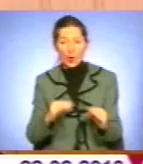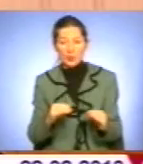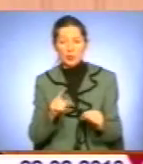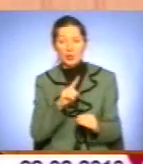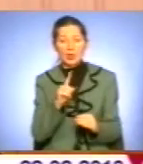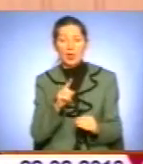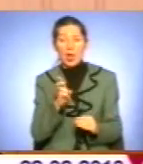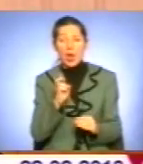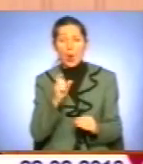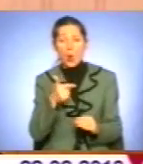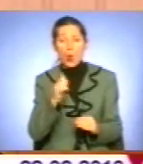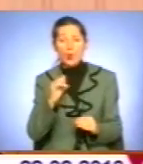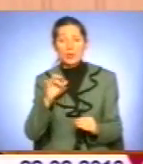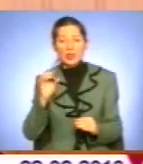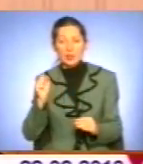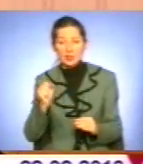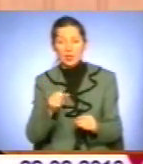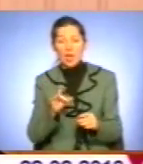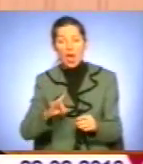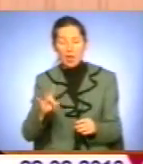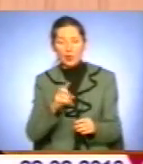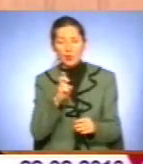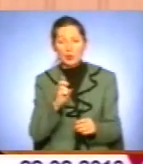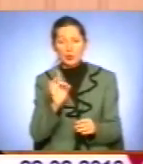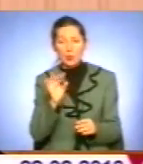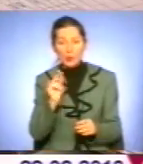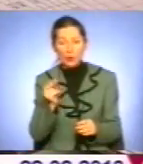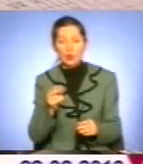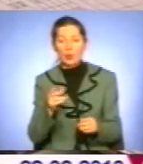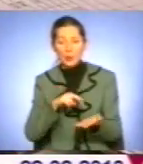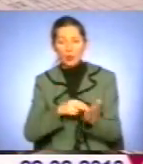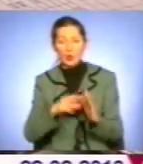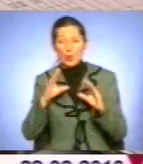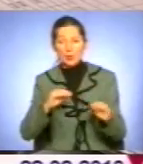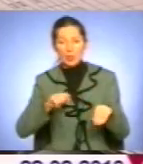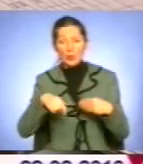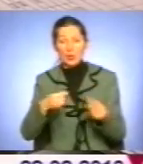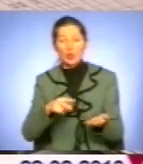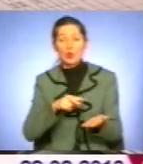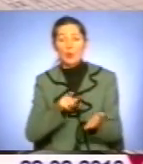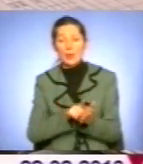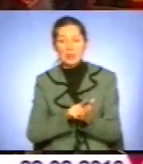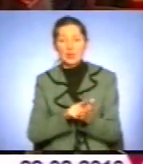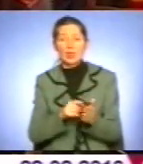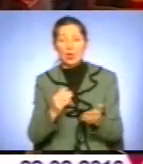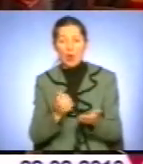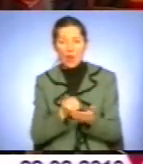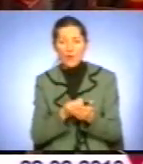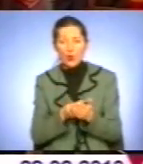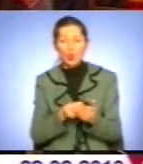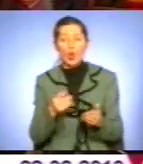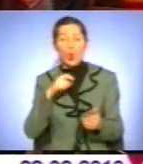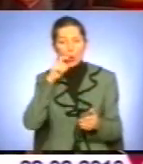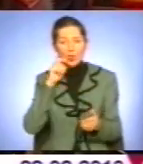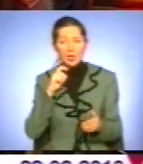найближчим часом також планують погасити. Його передадуть Пенсійному фонду України, дадуть оздоровчому закладу нове життя. Працівникам з